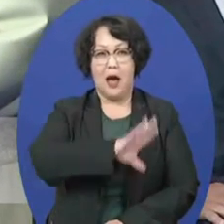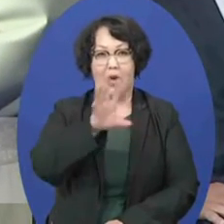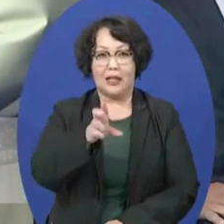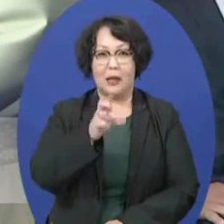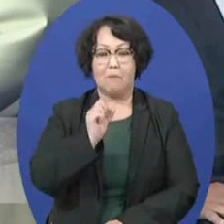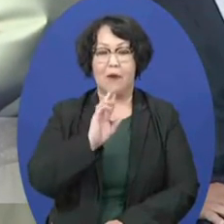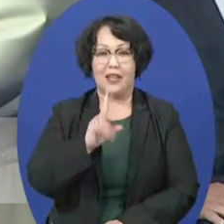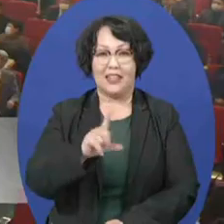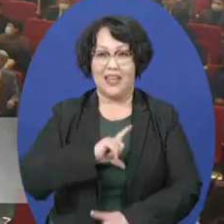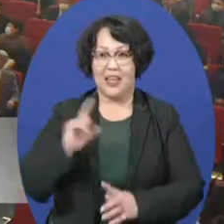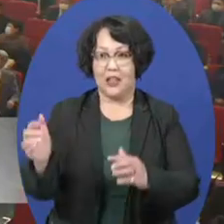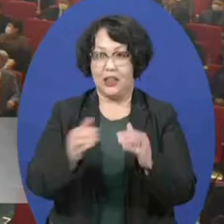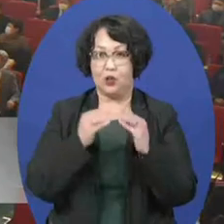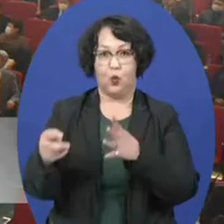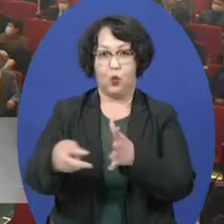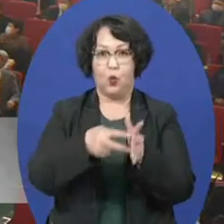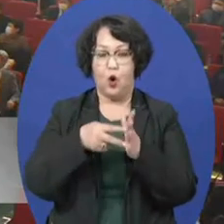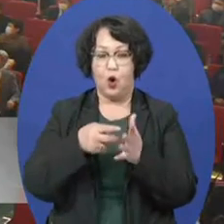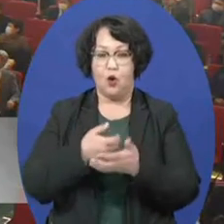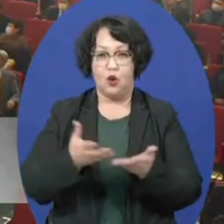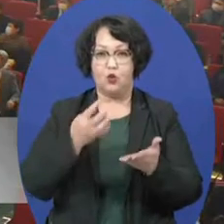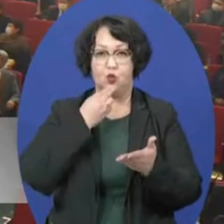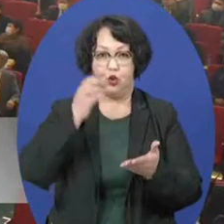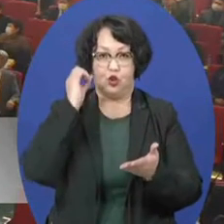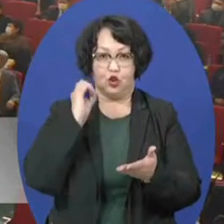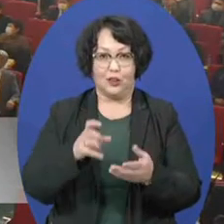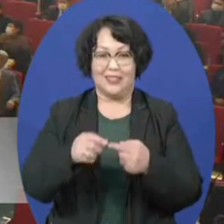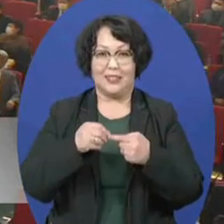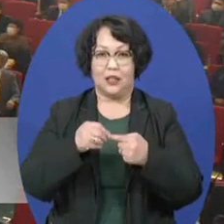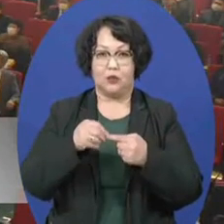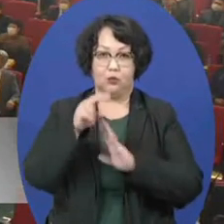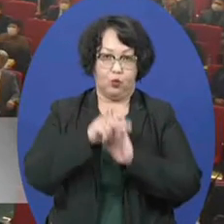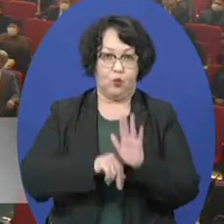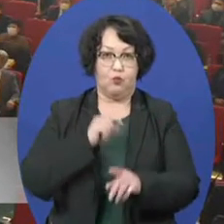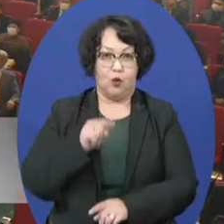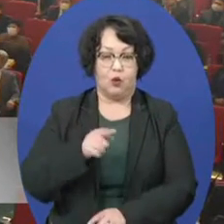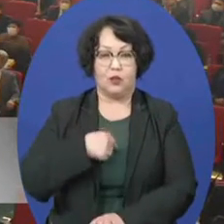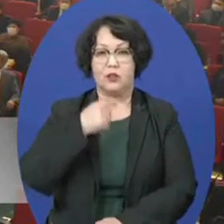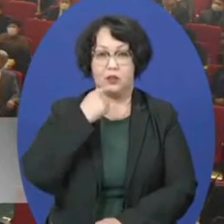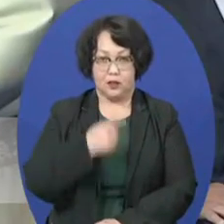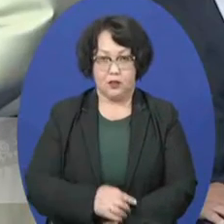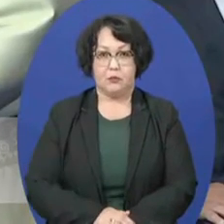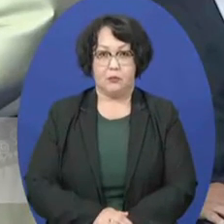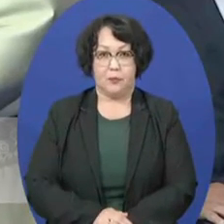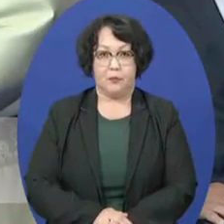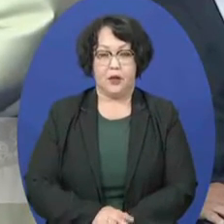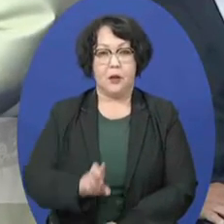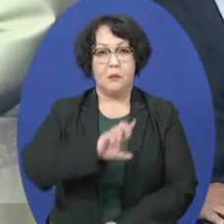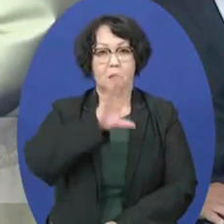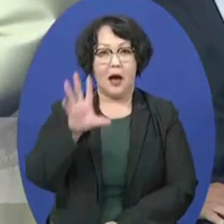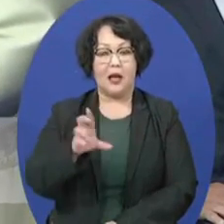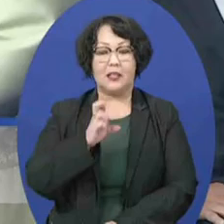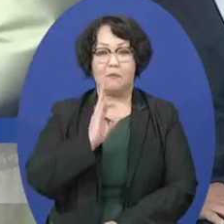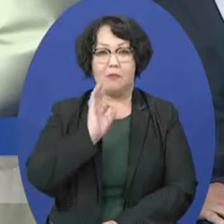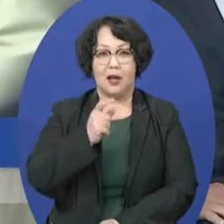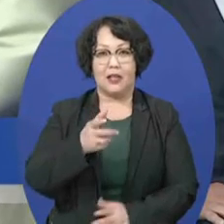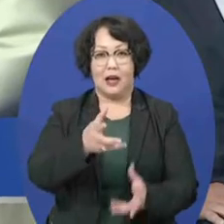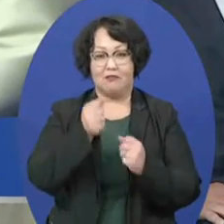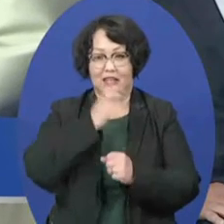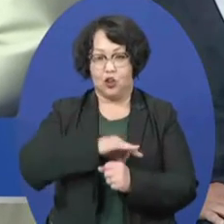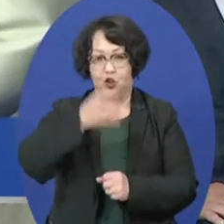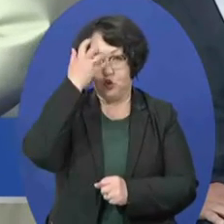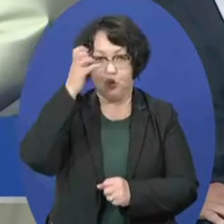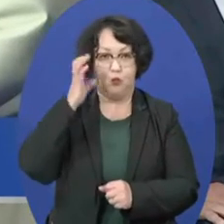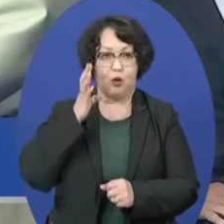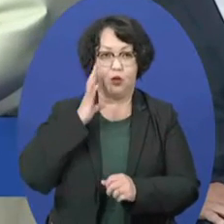шимийг адил тэгш хүртэх явдал нь шударга осны бас нэгэн зарчим гэсэн байр суурьтай байна. Байгалийн баялагийг ашиглах төрийн бодлогыг